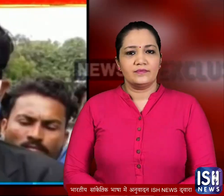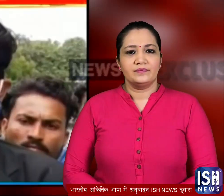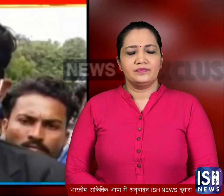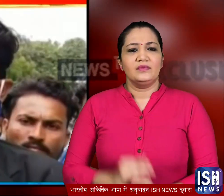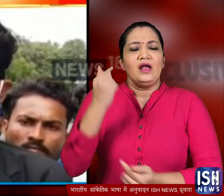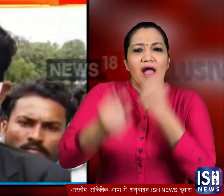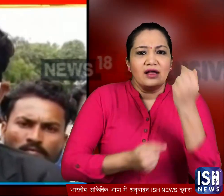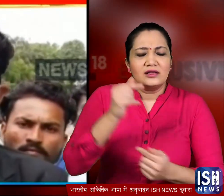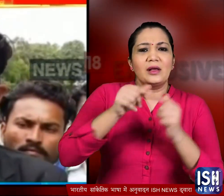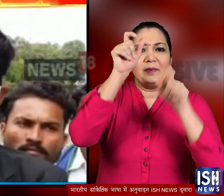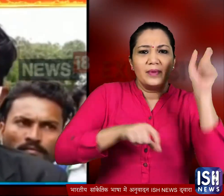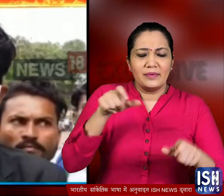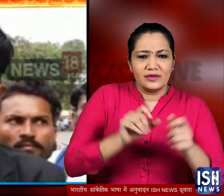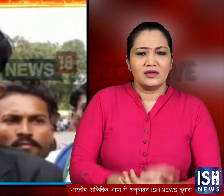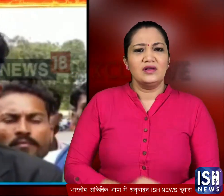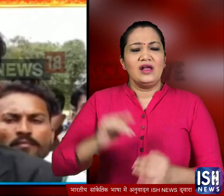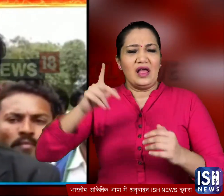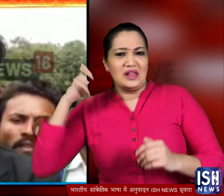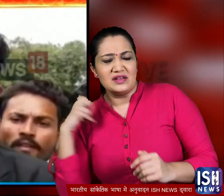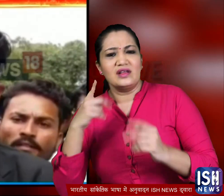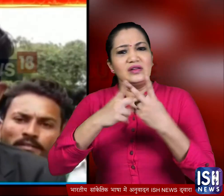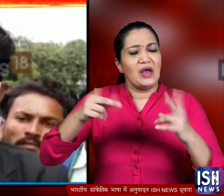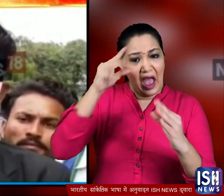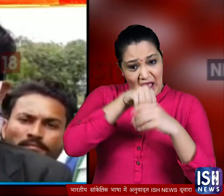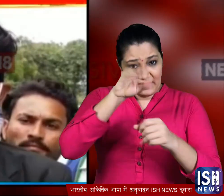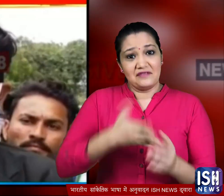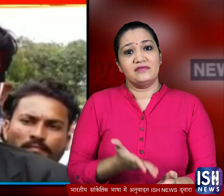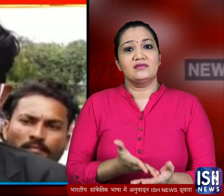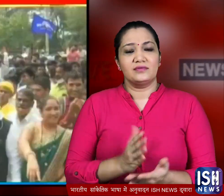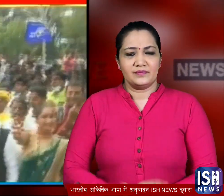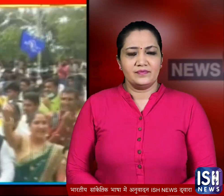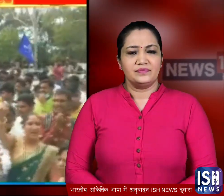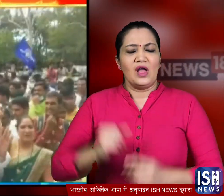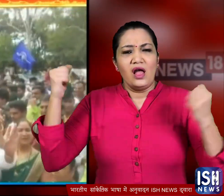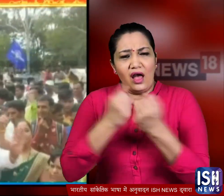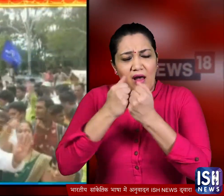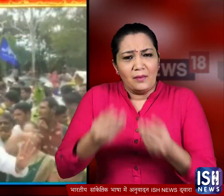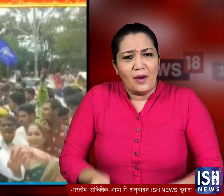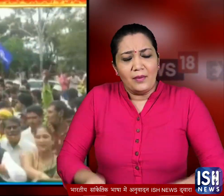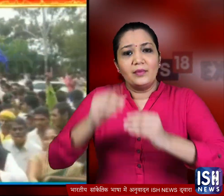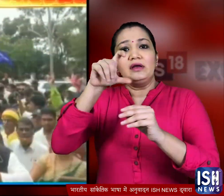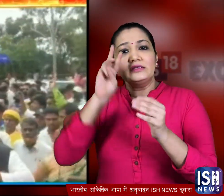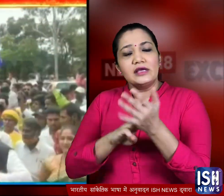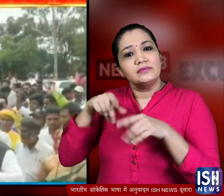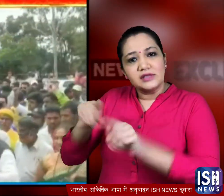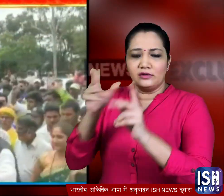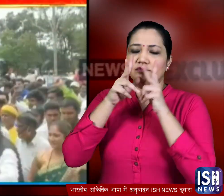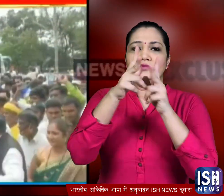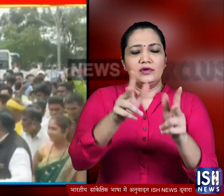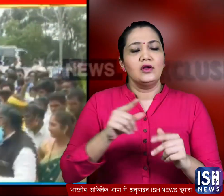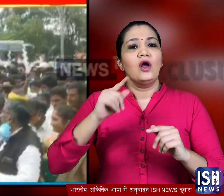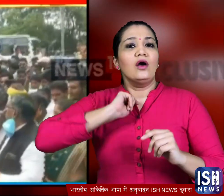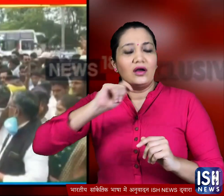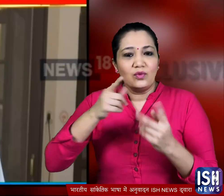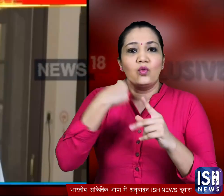कुछ राजनीतिक के लोग, जो बड़े बड़े जो नेता हैं, उन लोगों के नाम इसमें सामने आना है। हंगामा बढ़ा तो राज्य के मुख्यमंत्री खुद सामने आए